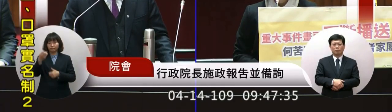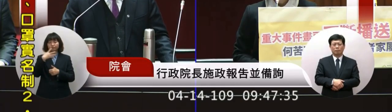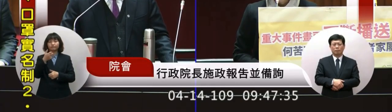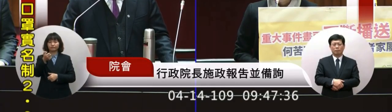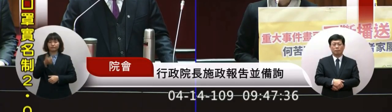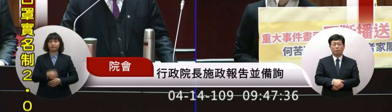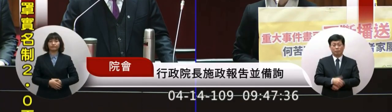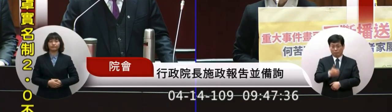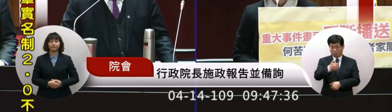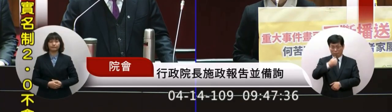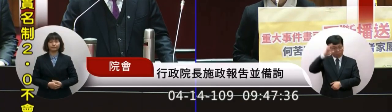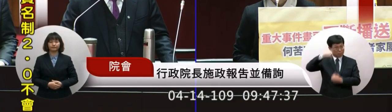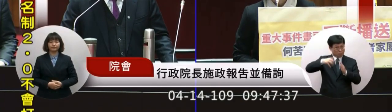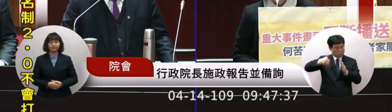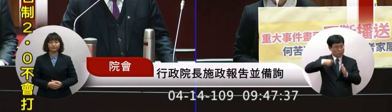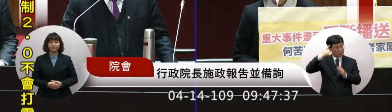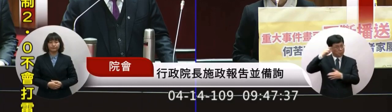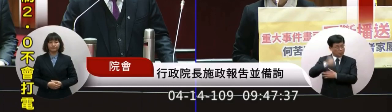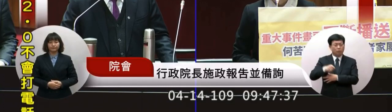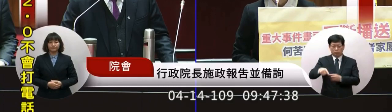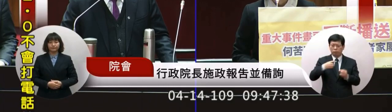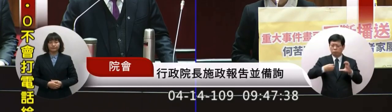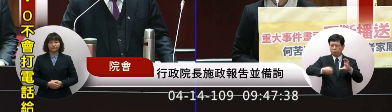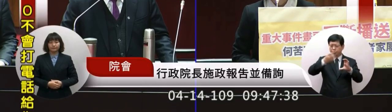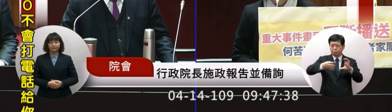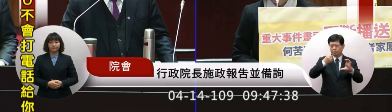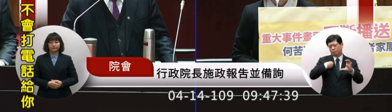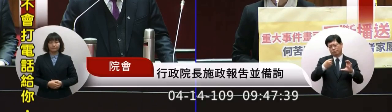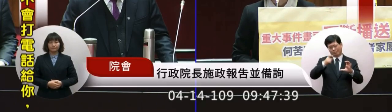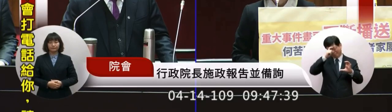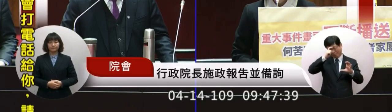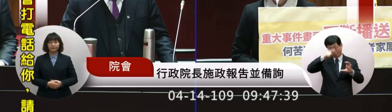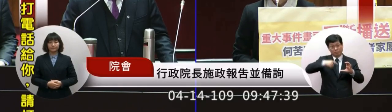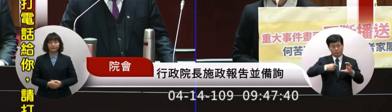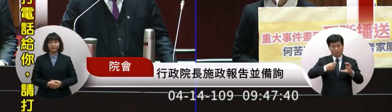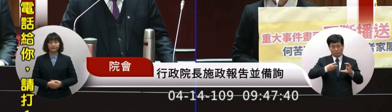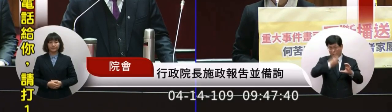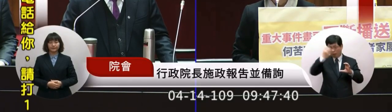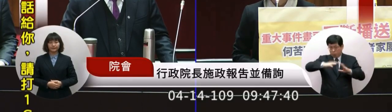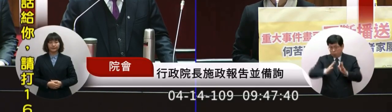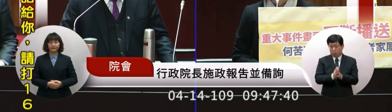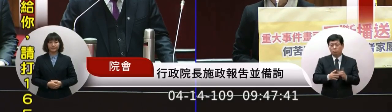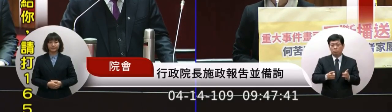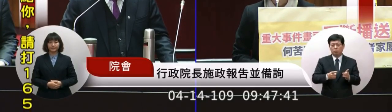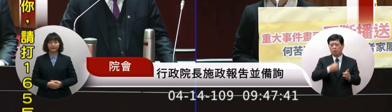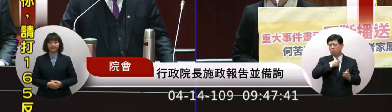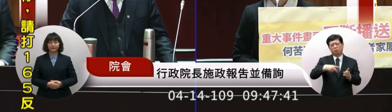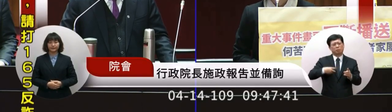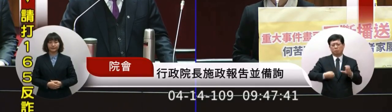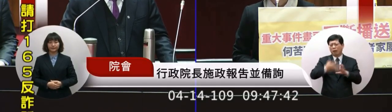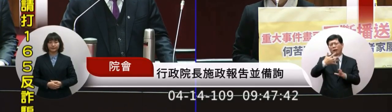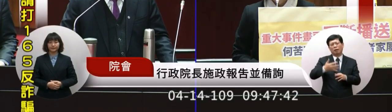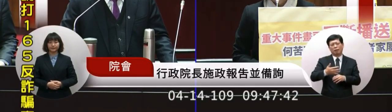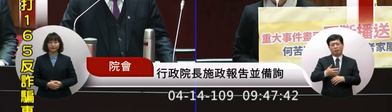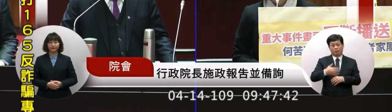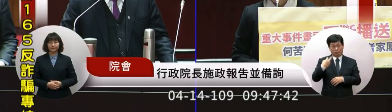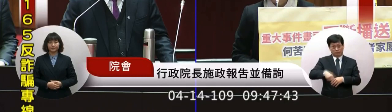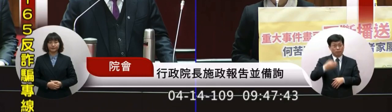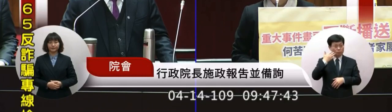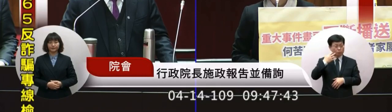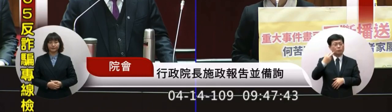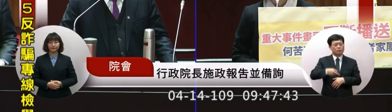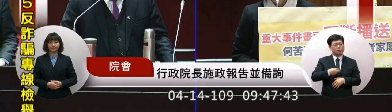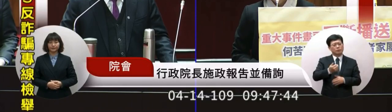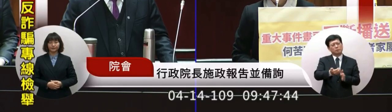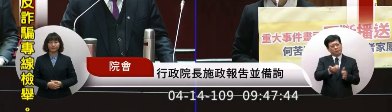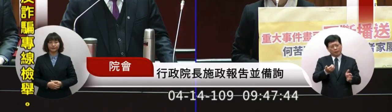来。 就非常感谢苏院长认同，就是这样的画面，其实我们真的很希望在第一时间，即使希望第一时间不要播出，那也希望说，如果我们退而